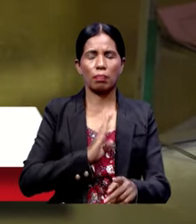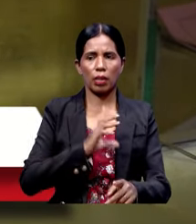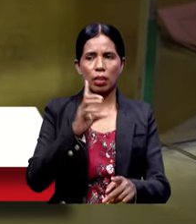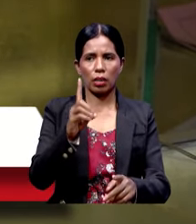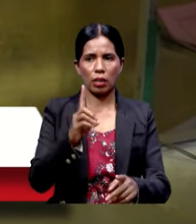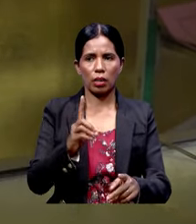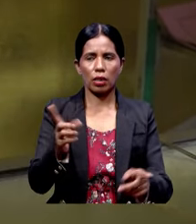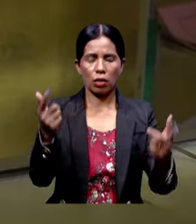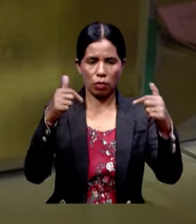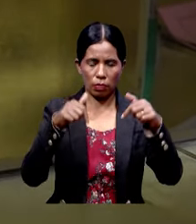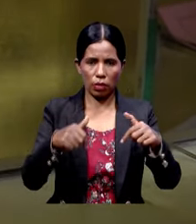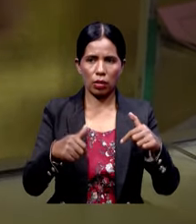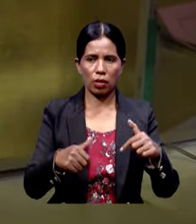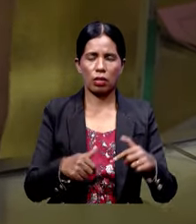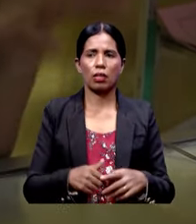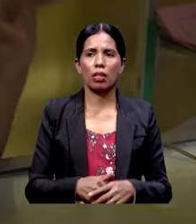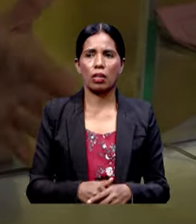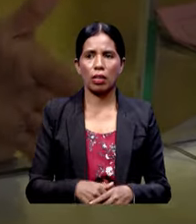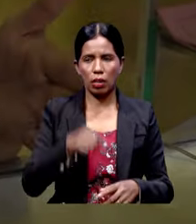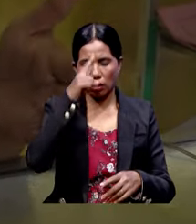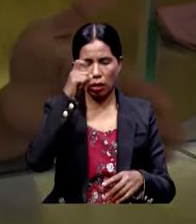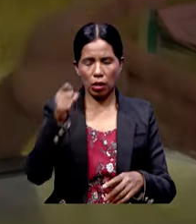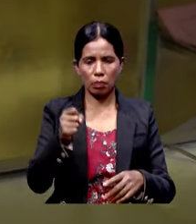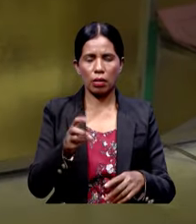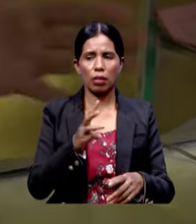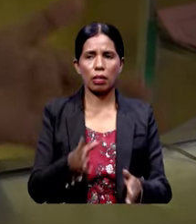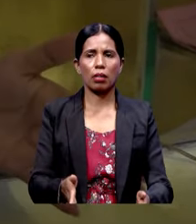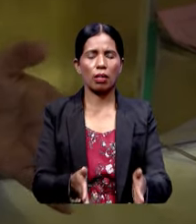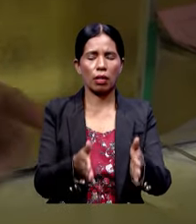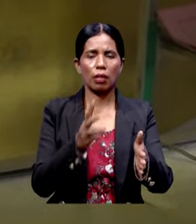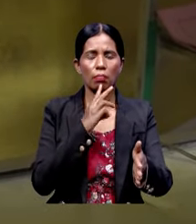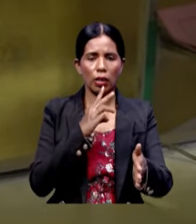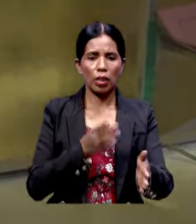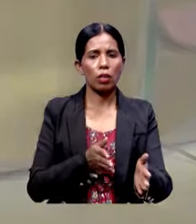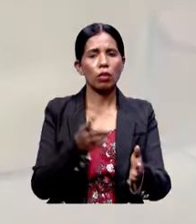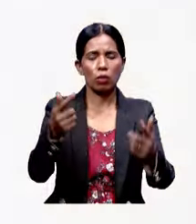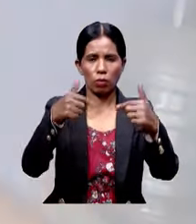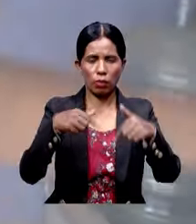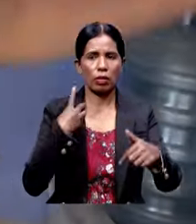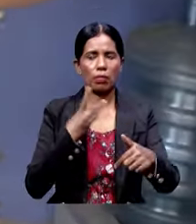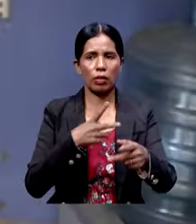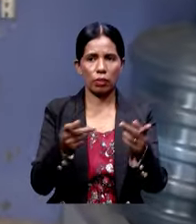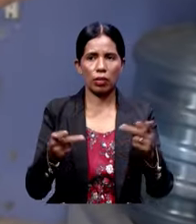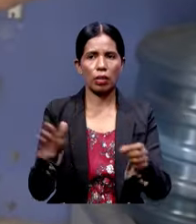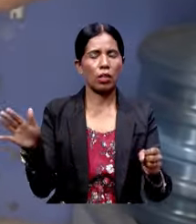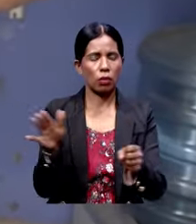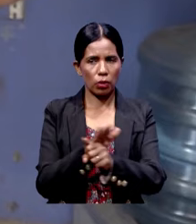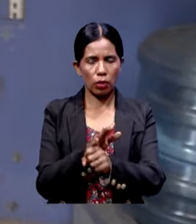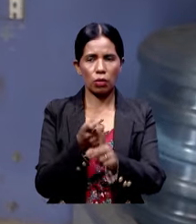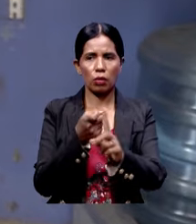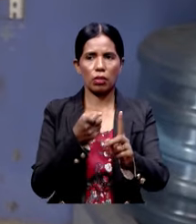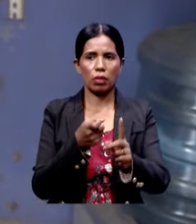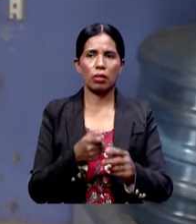rebalnya ne tumpal fal mai mak poin tambah ini ba balet ala iha, antau be halai fal tumpal mai le. Ne nakun ne usile tengu tumme.